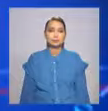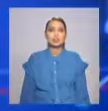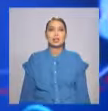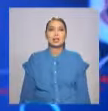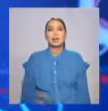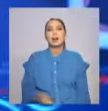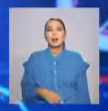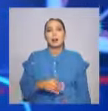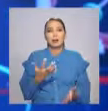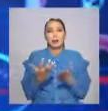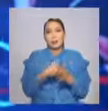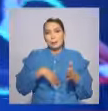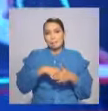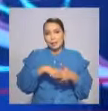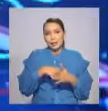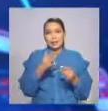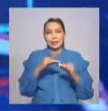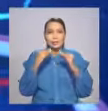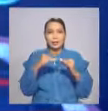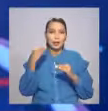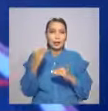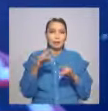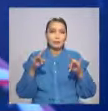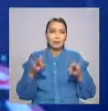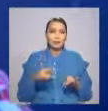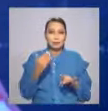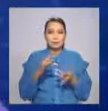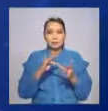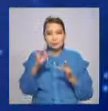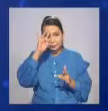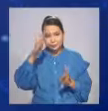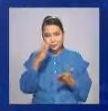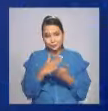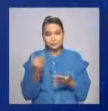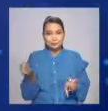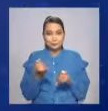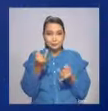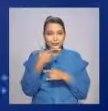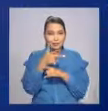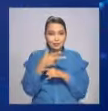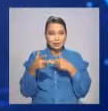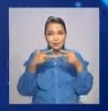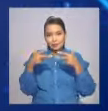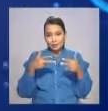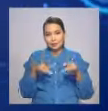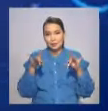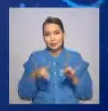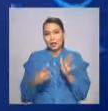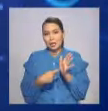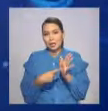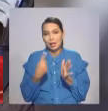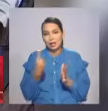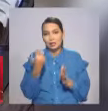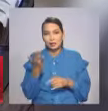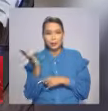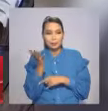Зачетные пенальти или летающие тарелки в ресторане. В Казнете набирает популярность забавное видео с камер наблюдения одного из ресторанов Караганды.